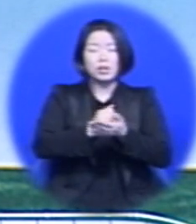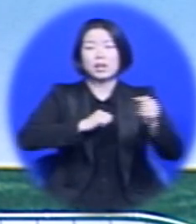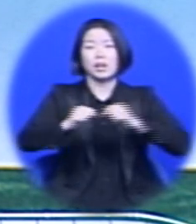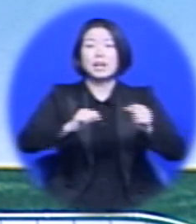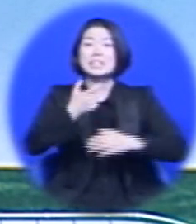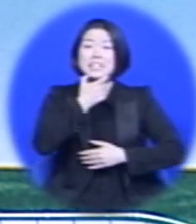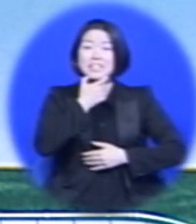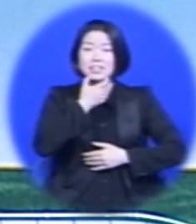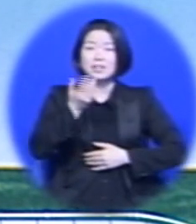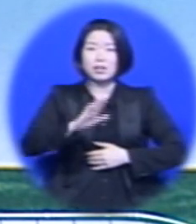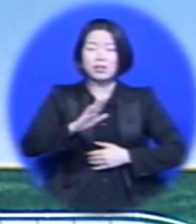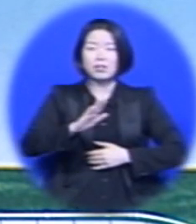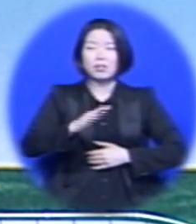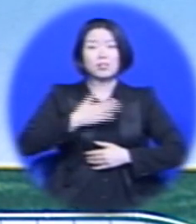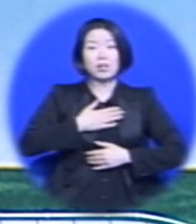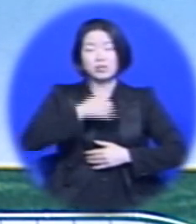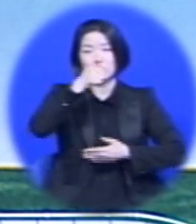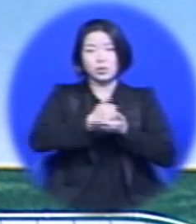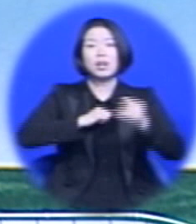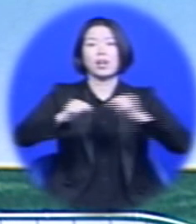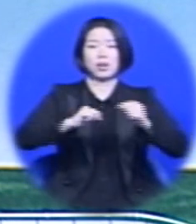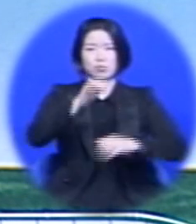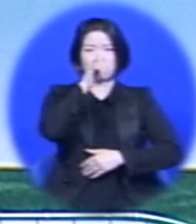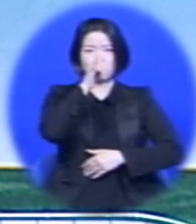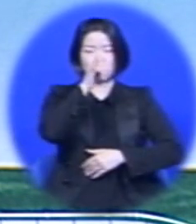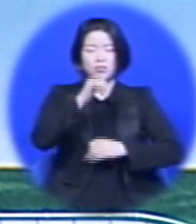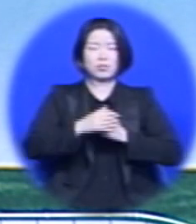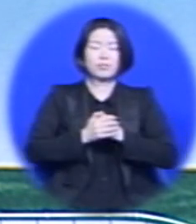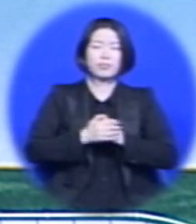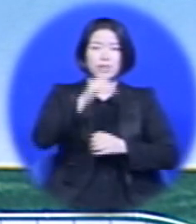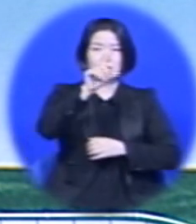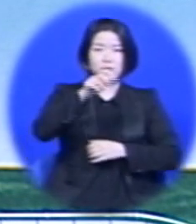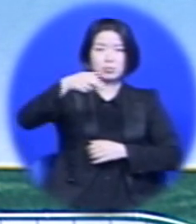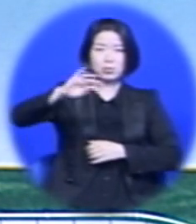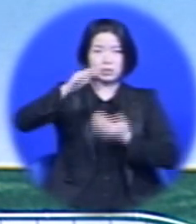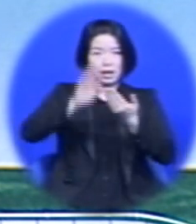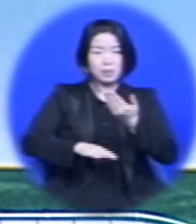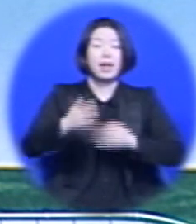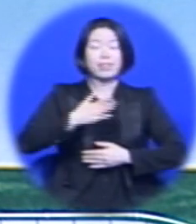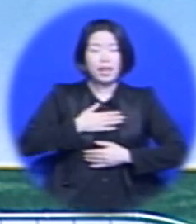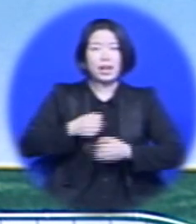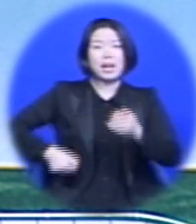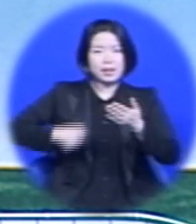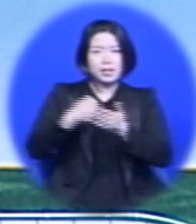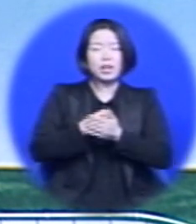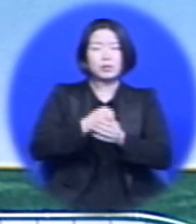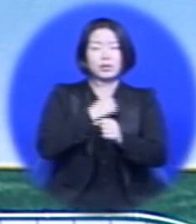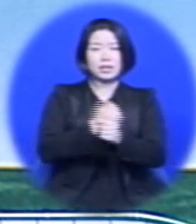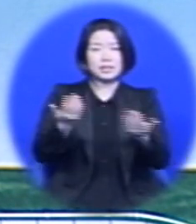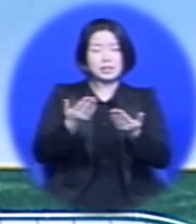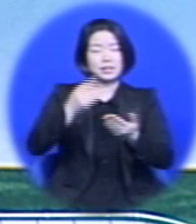않은데 죄를 짓고 사는 겁니다 15절 하반절에 내가 해야겠다고 생각하는 일은 하지